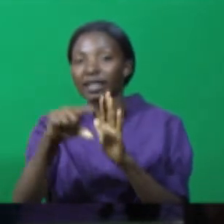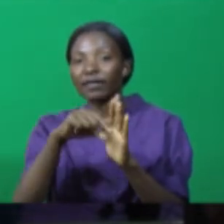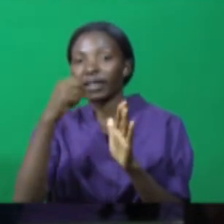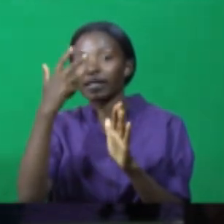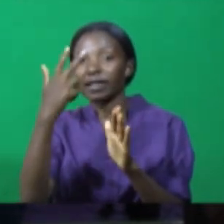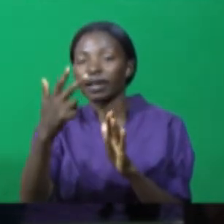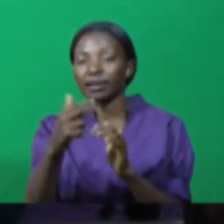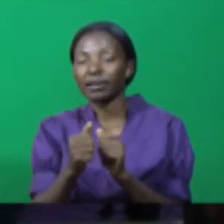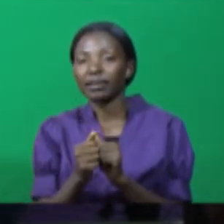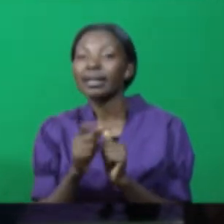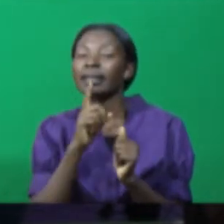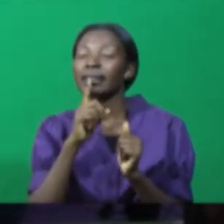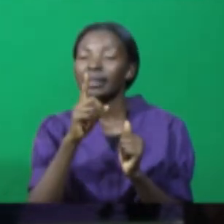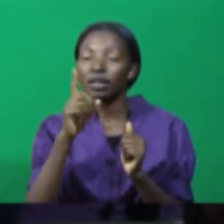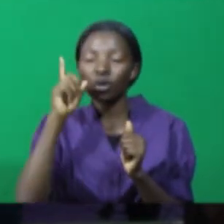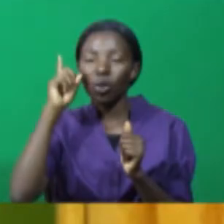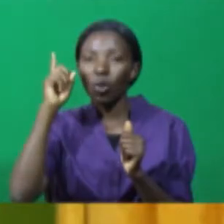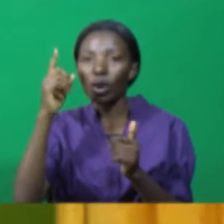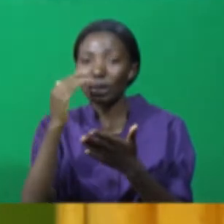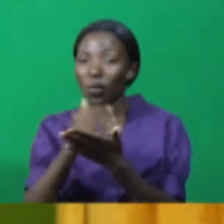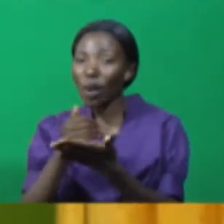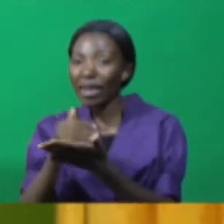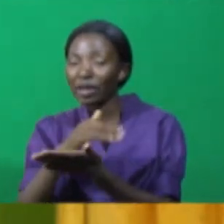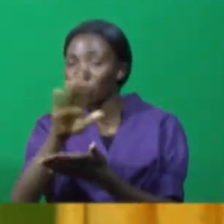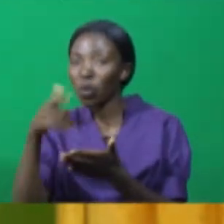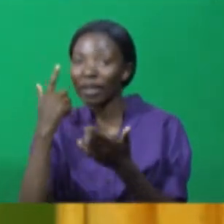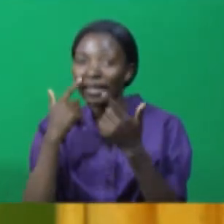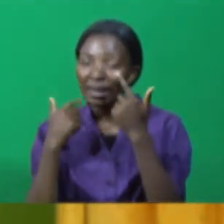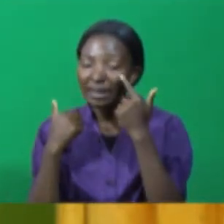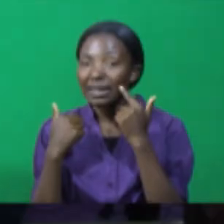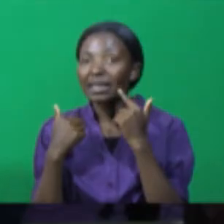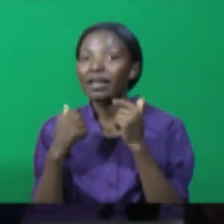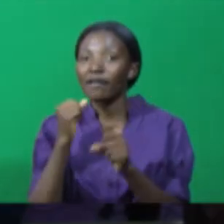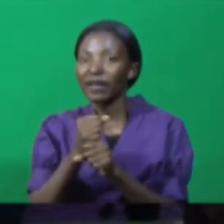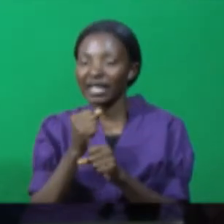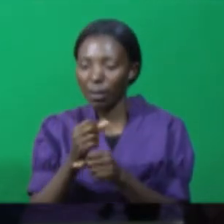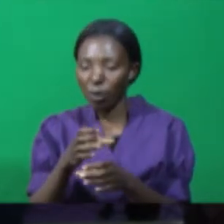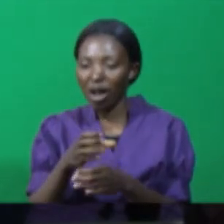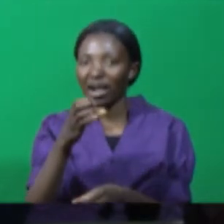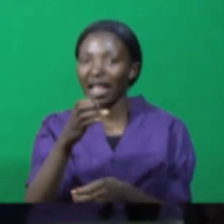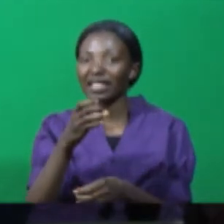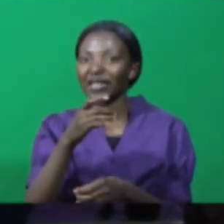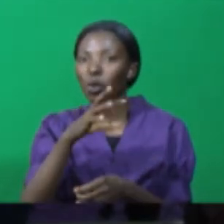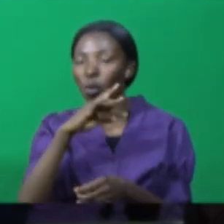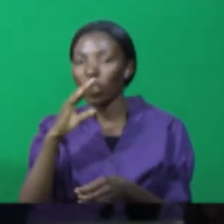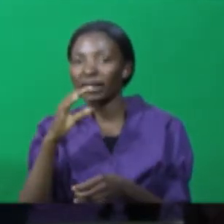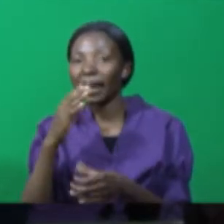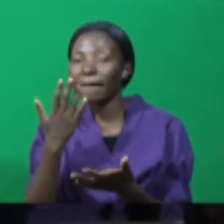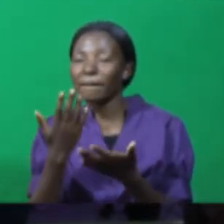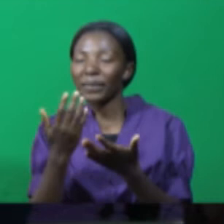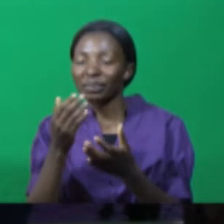8 All right. Inoti Mwari anochingidzira misodzi andona sezvakaita grass remvura kunga anochingidzira nekachi